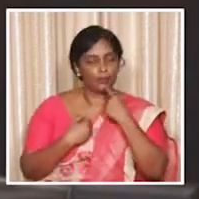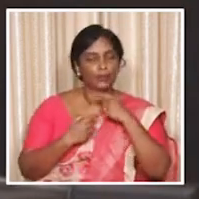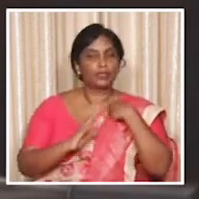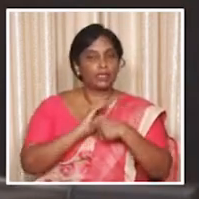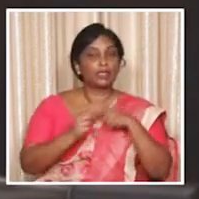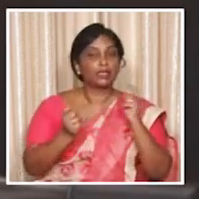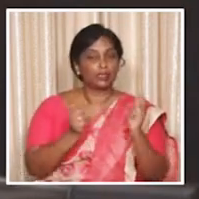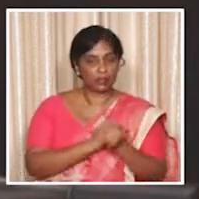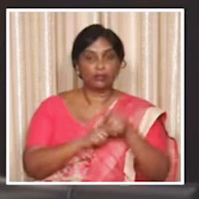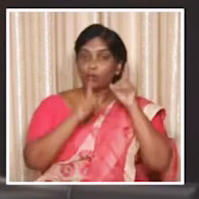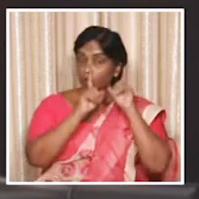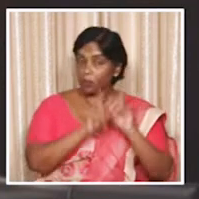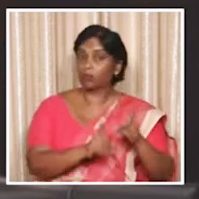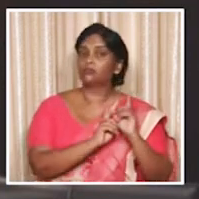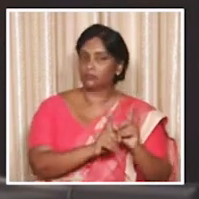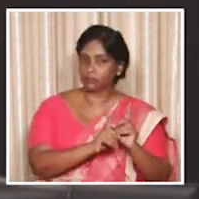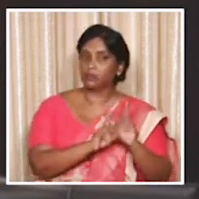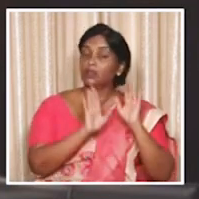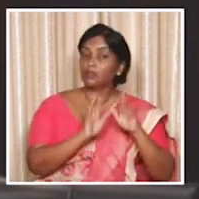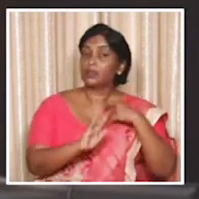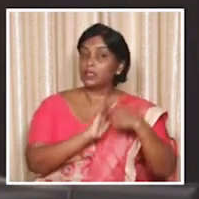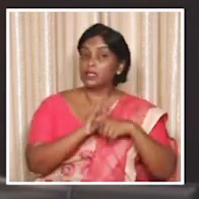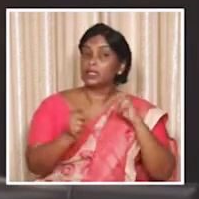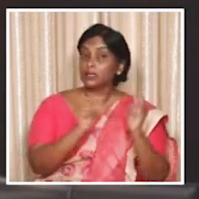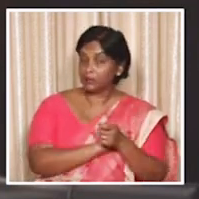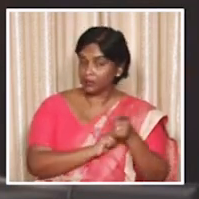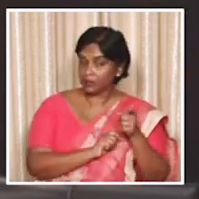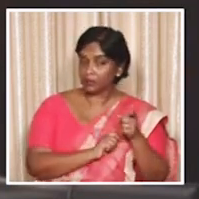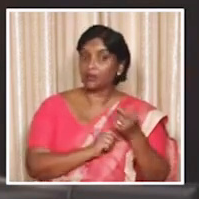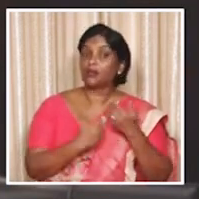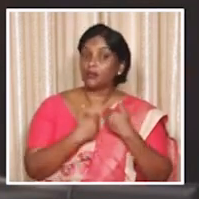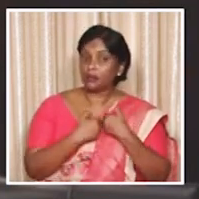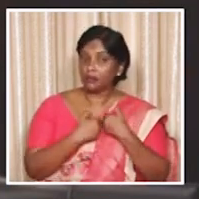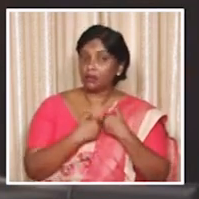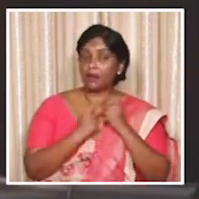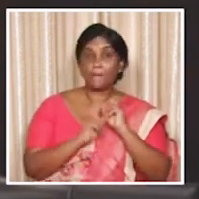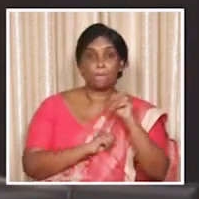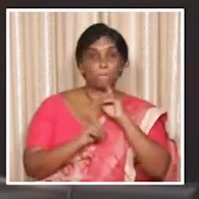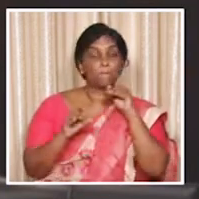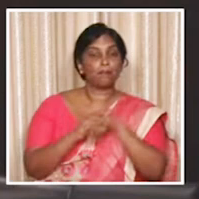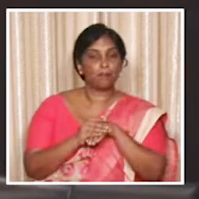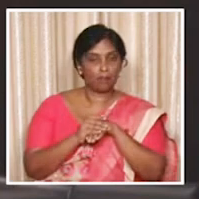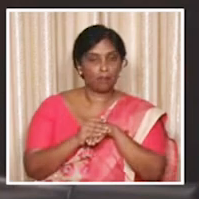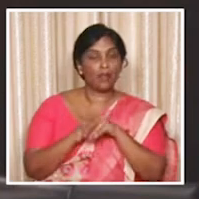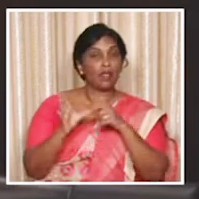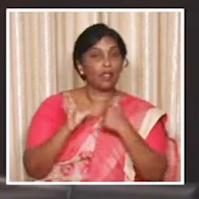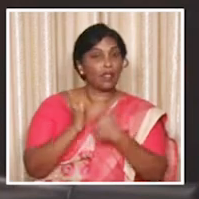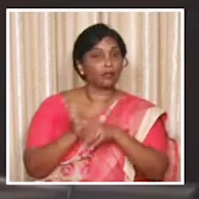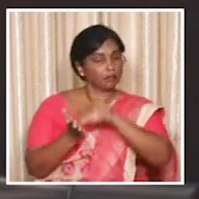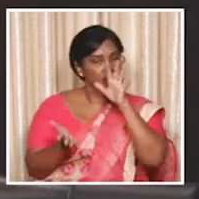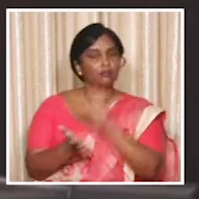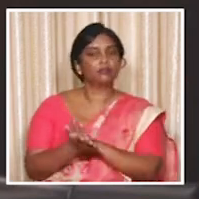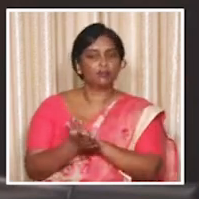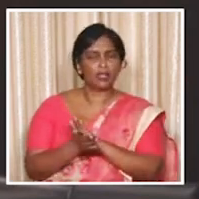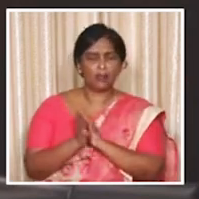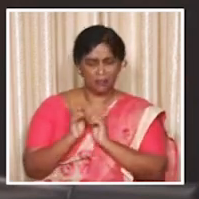ලංකා ක්‍රිකට් මේ විදියට තියේවි හැබැයි ශ්‍රී ලංකා ක්‍රිකට් එකට අපි පාර්ලිමේන්තුවේ ඇතුළෙන් පනත සම්මත කරනවා